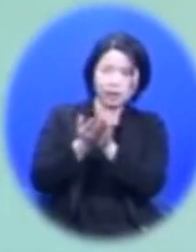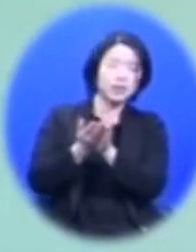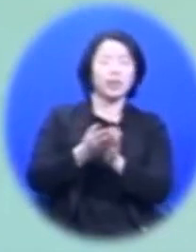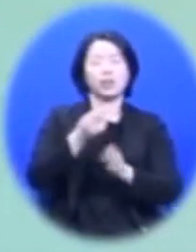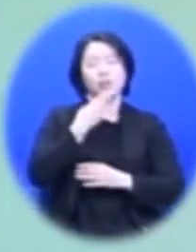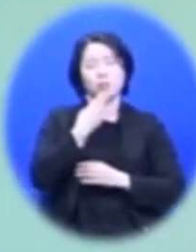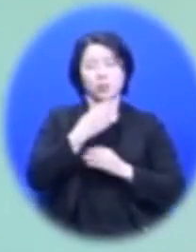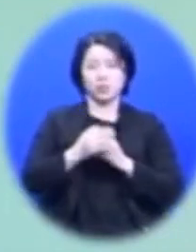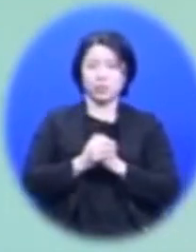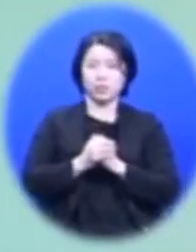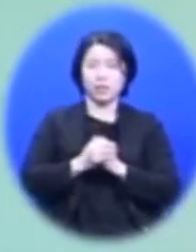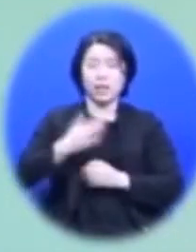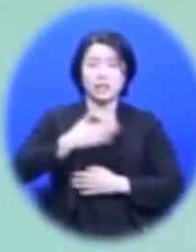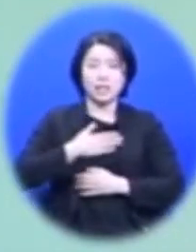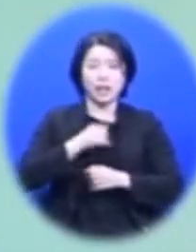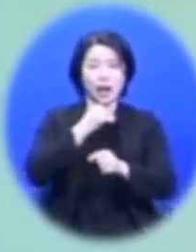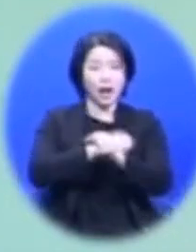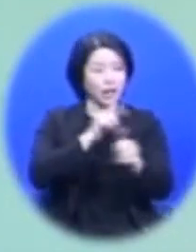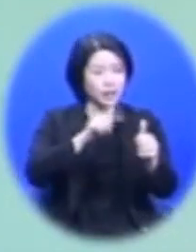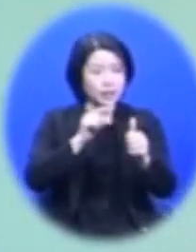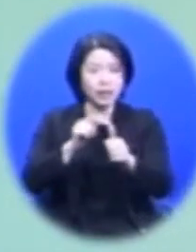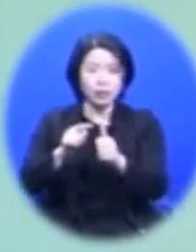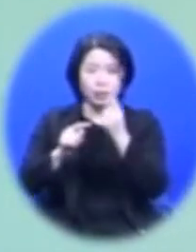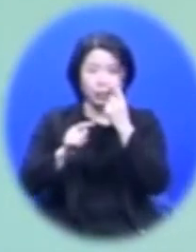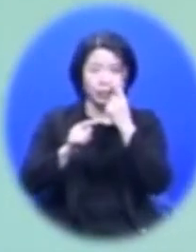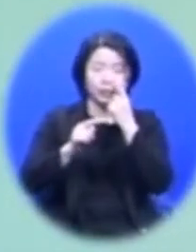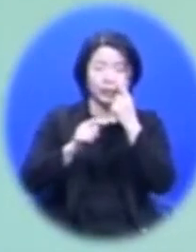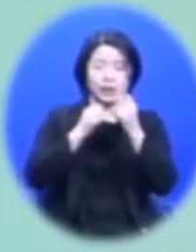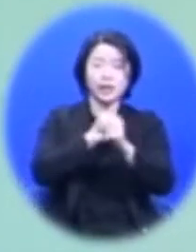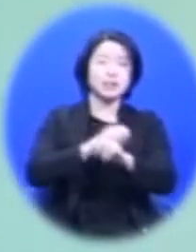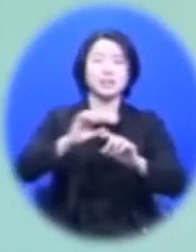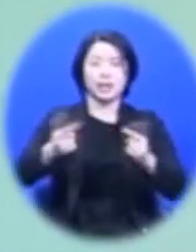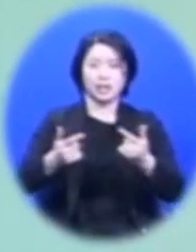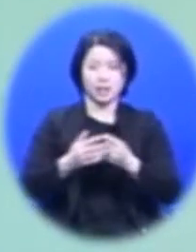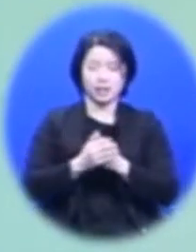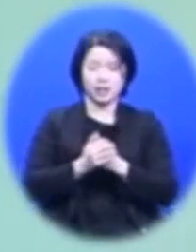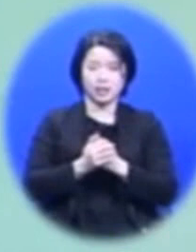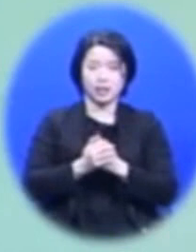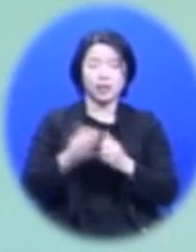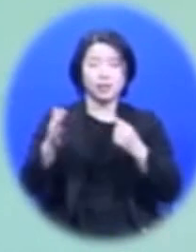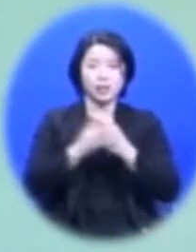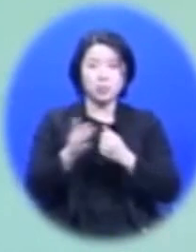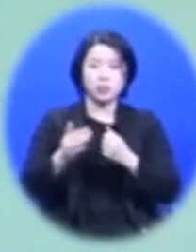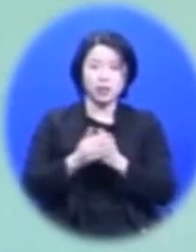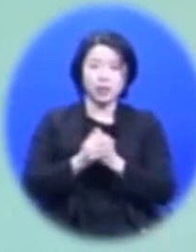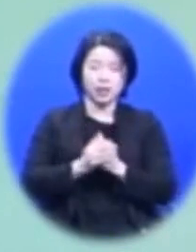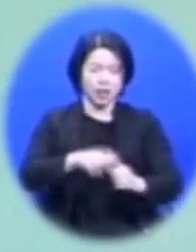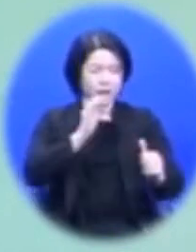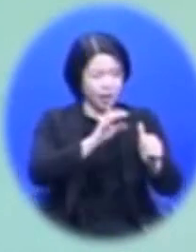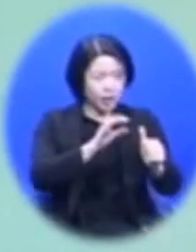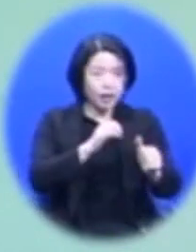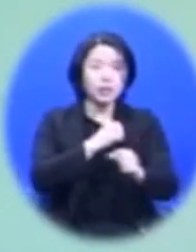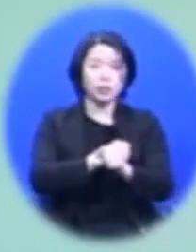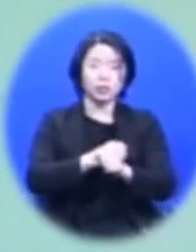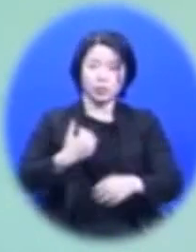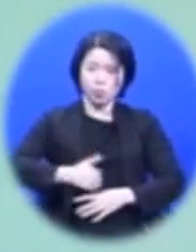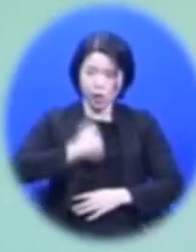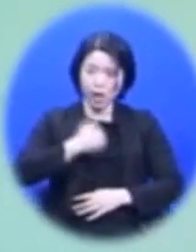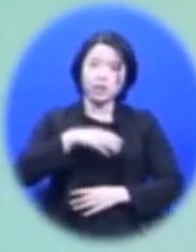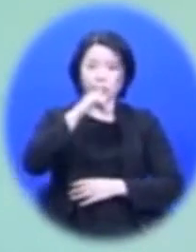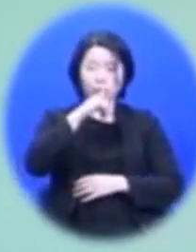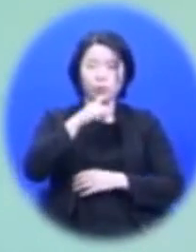없어요. 제가 하라는 대로 그렇게들 안 하시는 거예요. 그래서 야단도 치고 화도